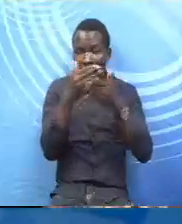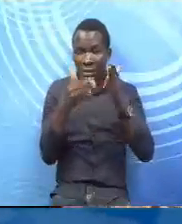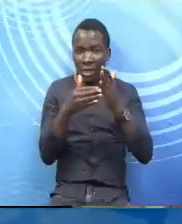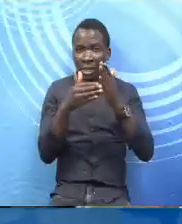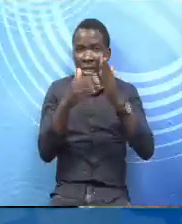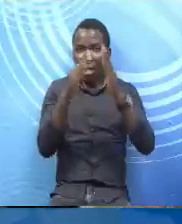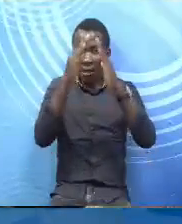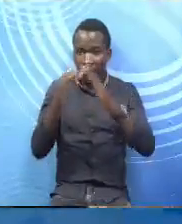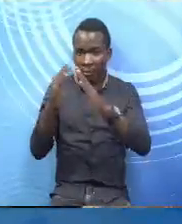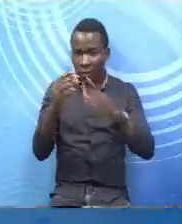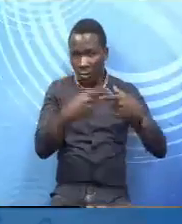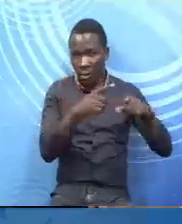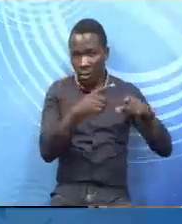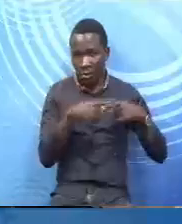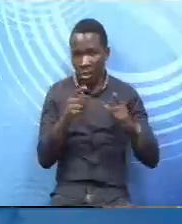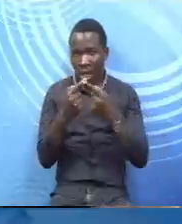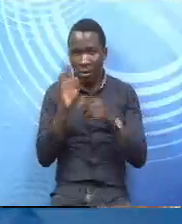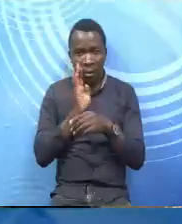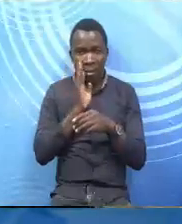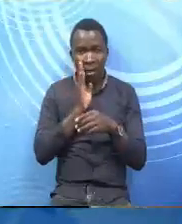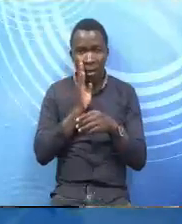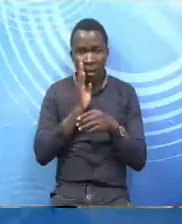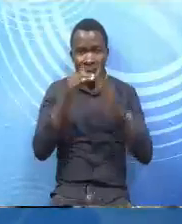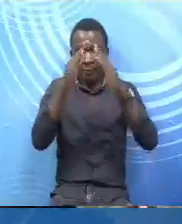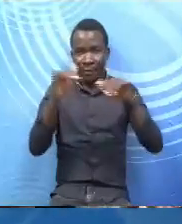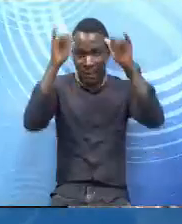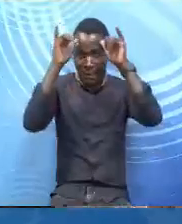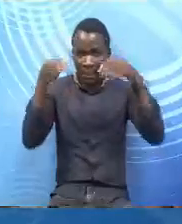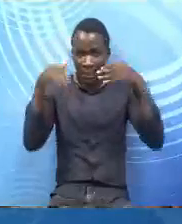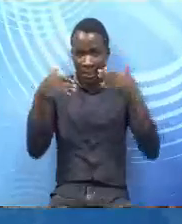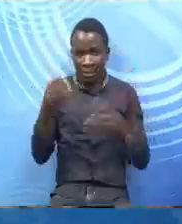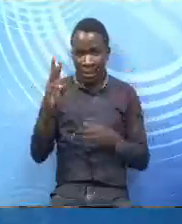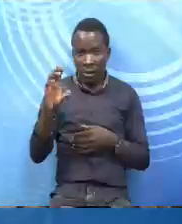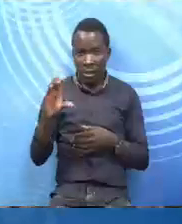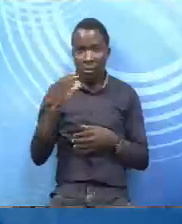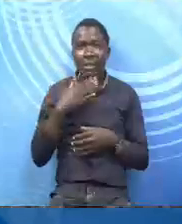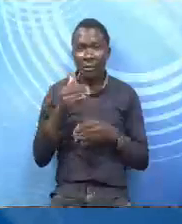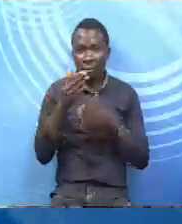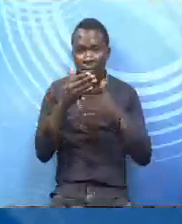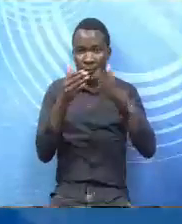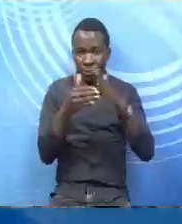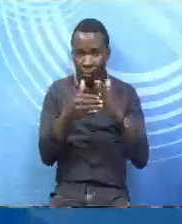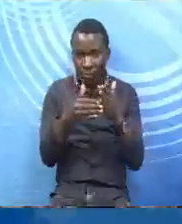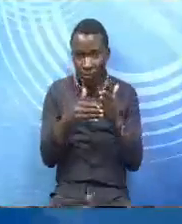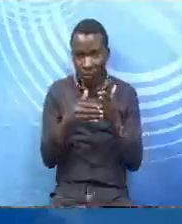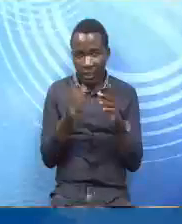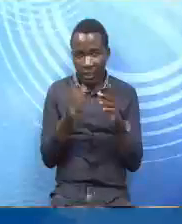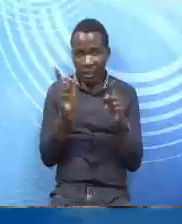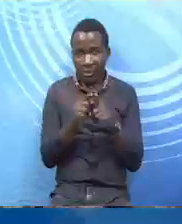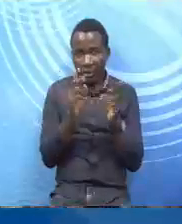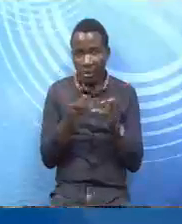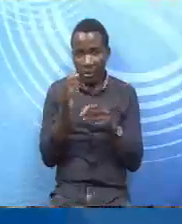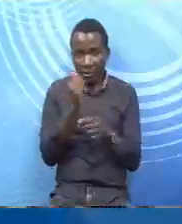nyamara baragaragaje ko ari ikiraro cyangwa se toilette bashakaga kubaka nuko bisanzwe bigenda tumenyereye